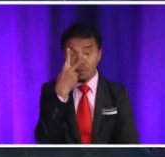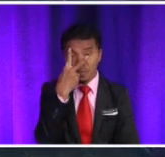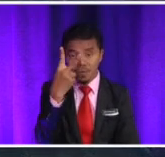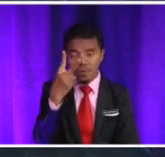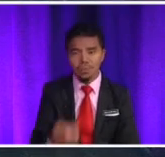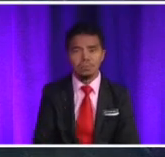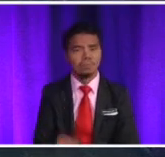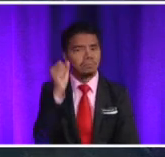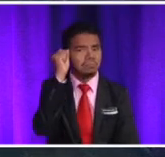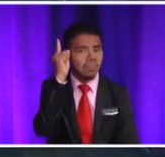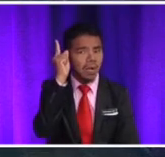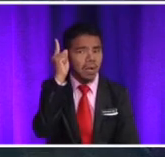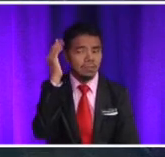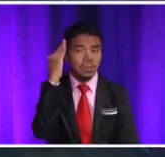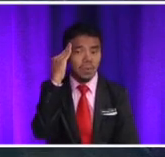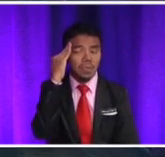kawan-kawan